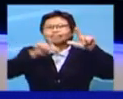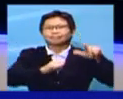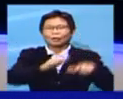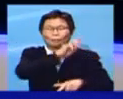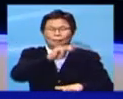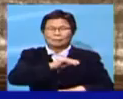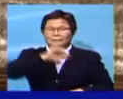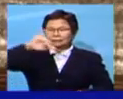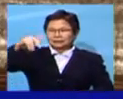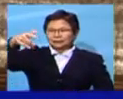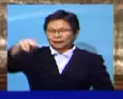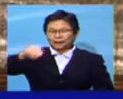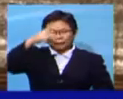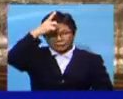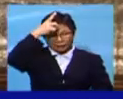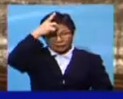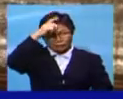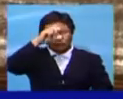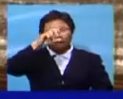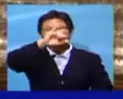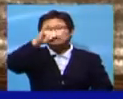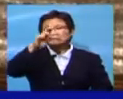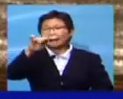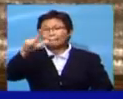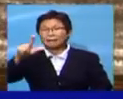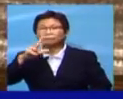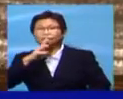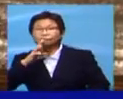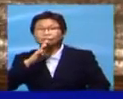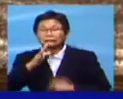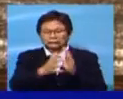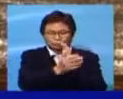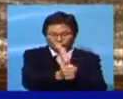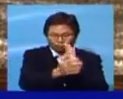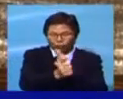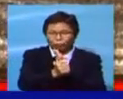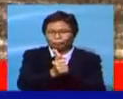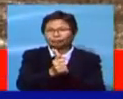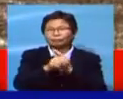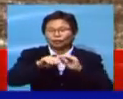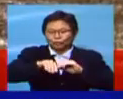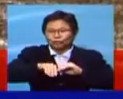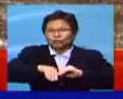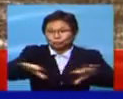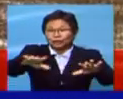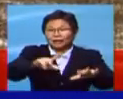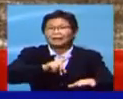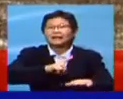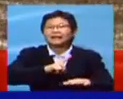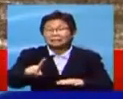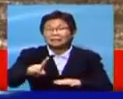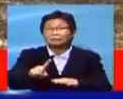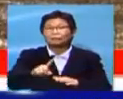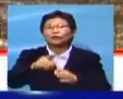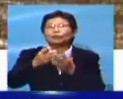menteri di jabatan Perdana Menteri Datuk Seri Jamil hilbaharun berkata kemahiran berdakwah menerusi media baharu itu adalah pelengkap dalam